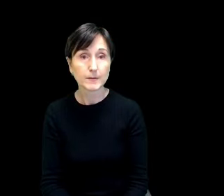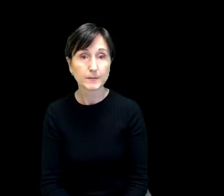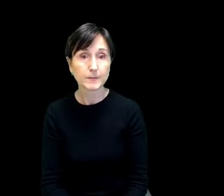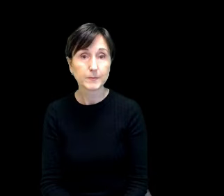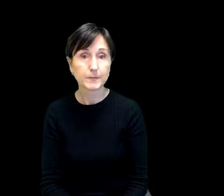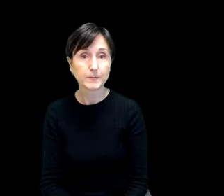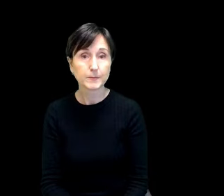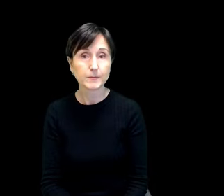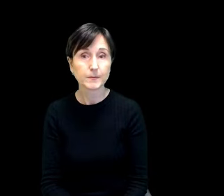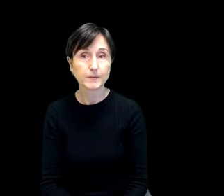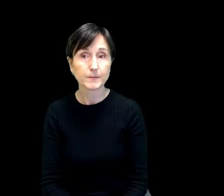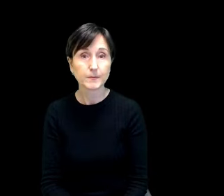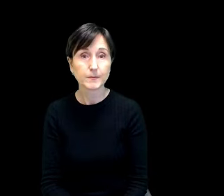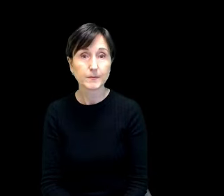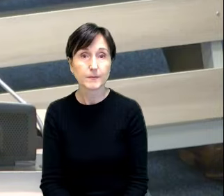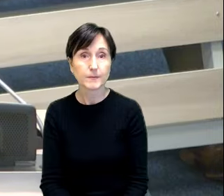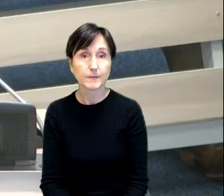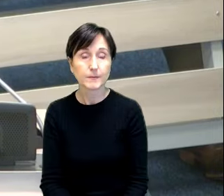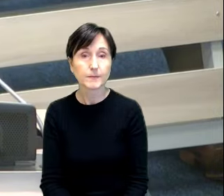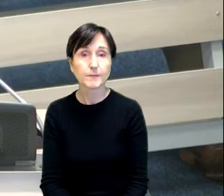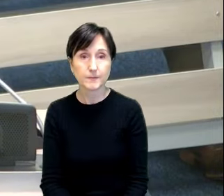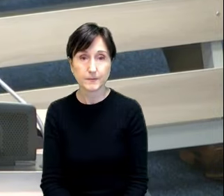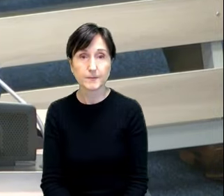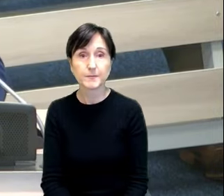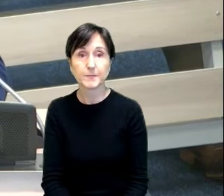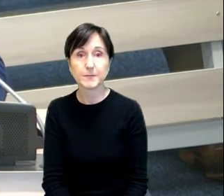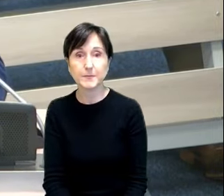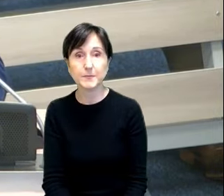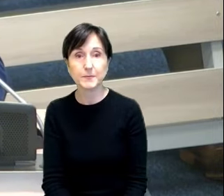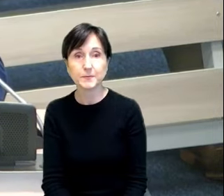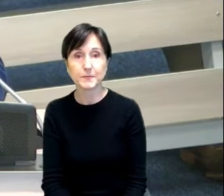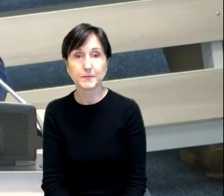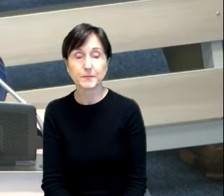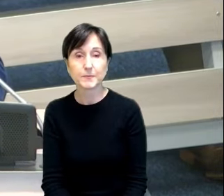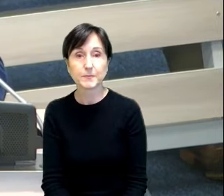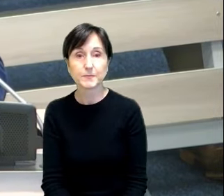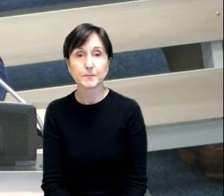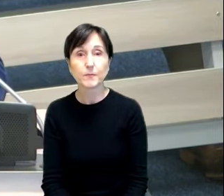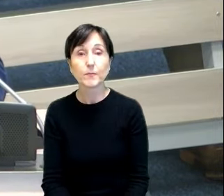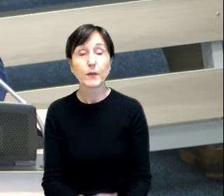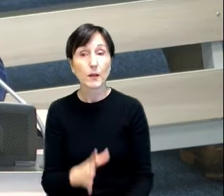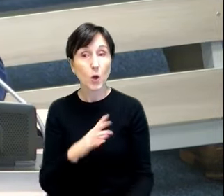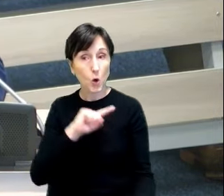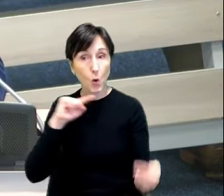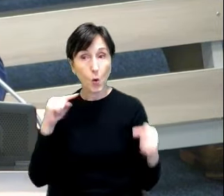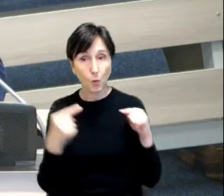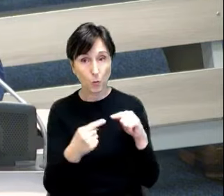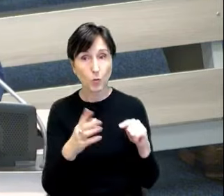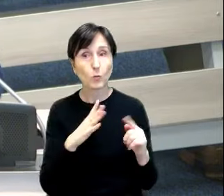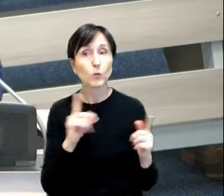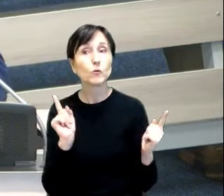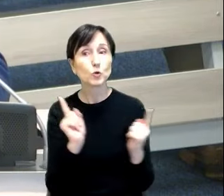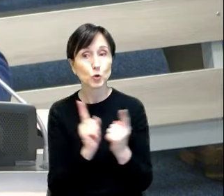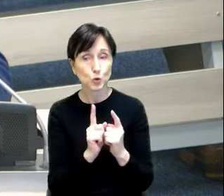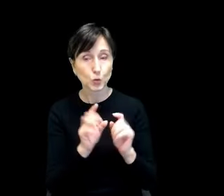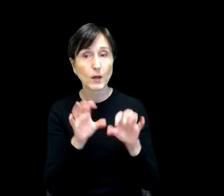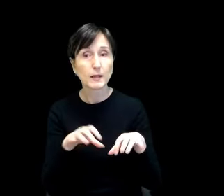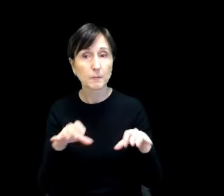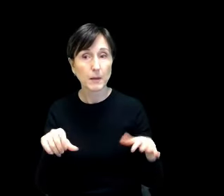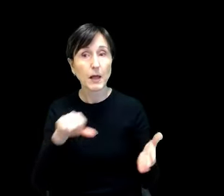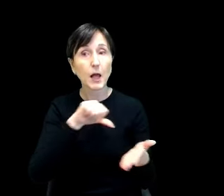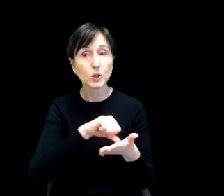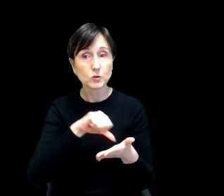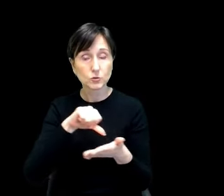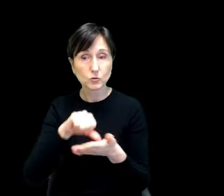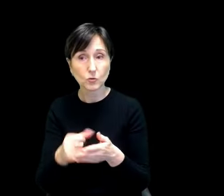prašom sveiki kolegos iš tikrųjų opozicija buvo susitikusi su administracijos atstovais dėl iškilusio